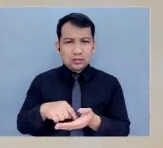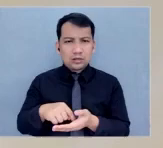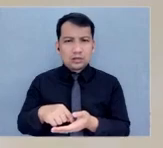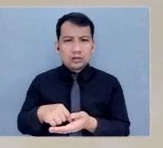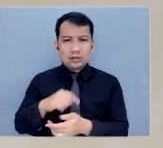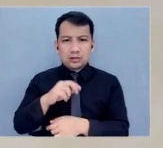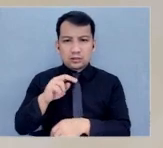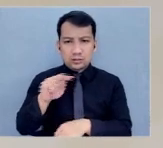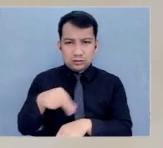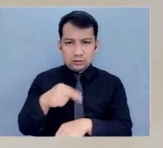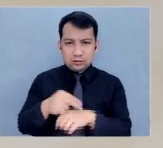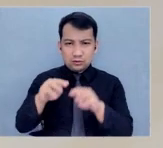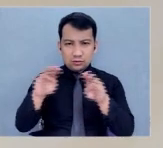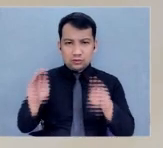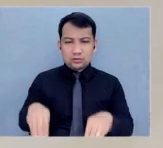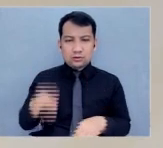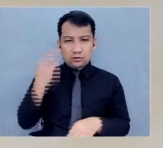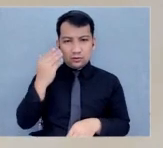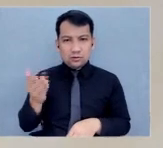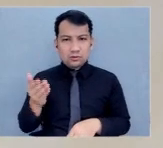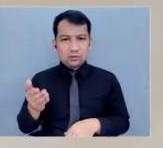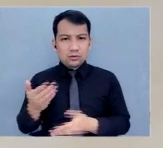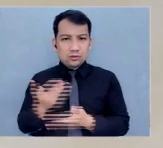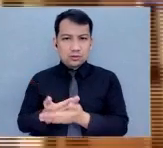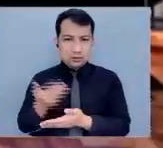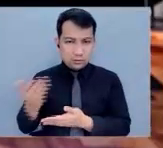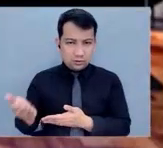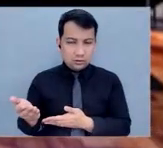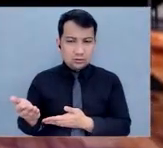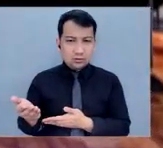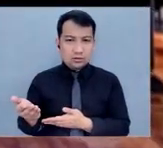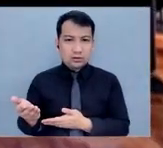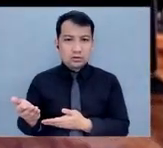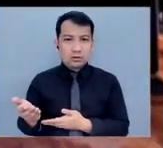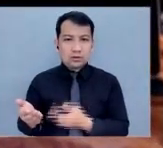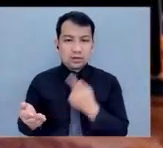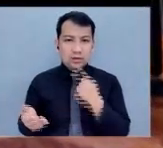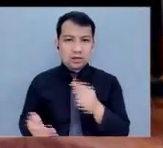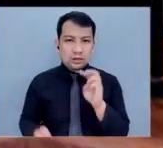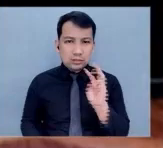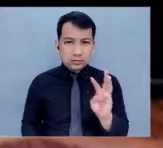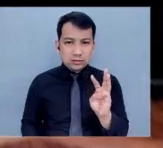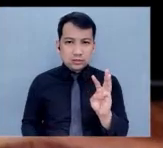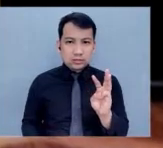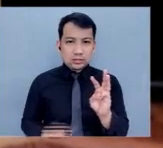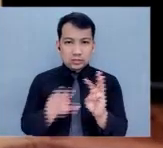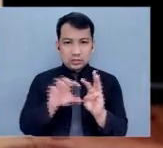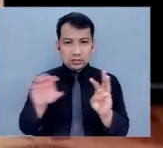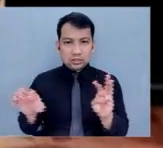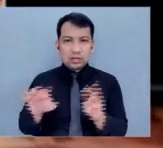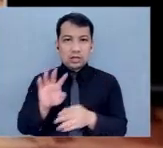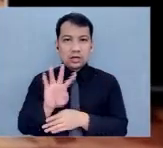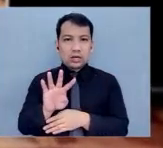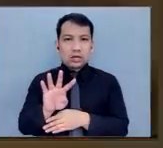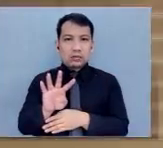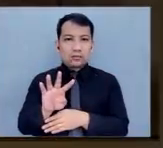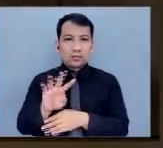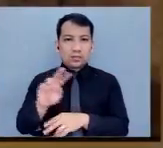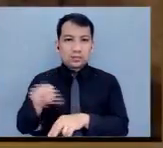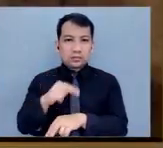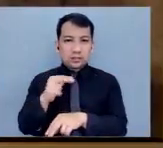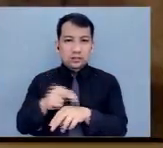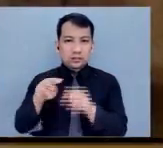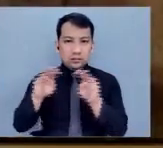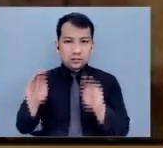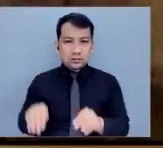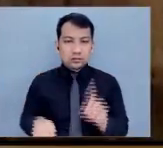Museum, sinabi nilang nabili ng donor ang mga imahen. 6 ang lahat ng panel, 4 ang nasa National Museum ngayon, 1